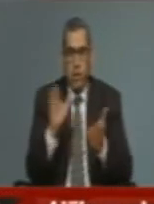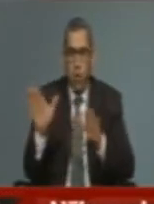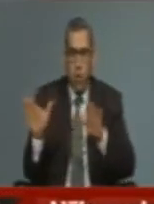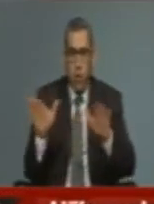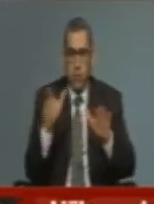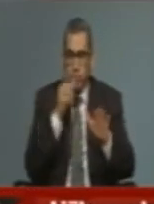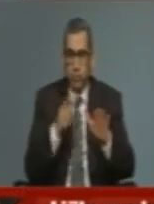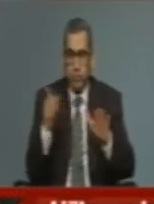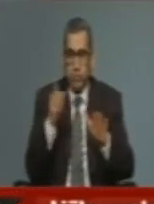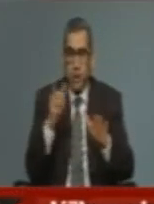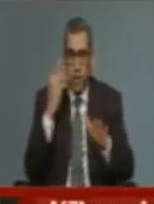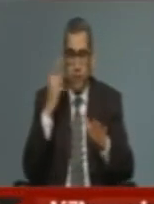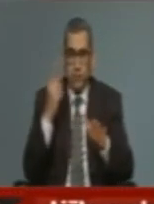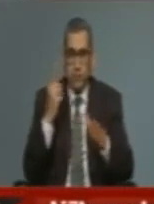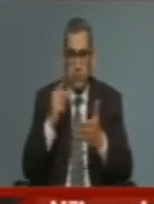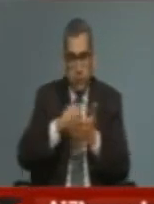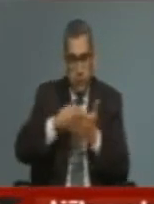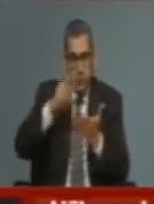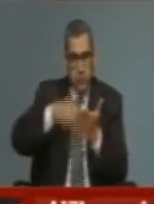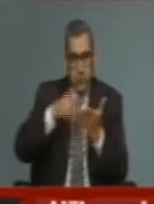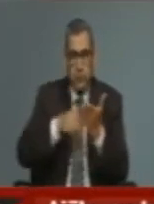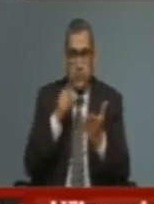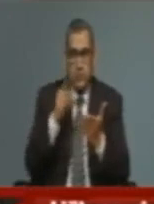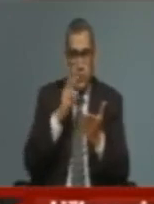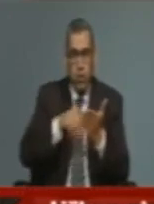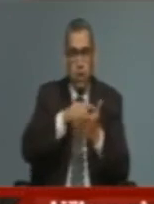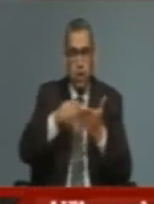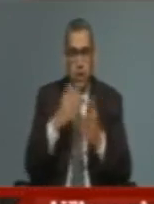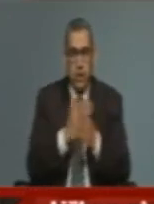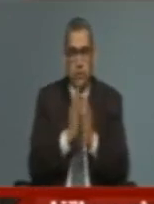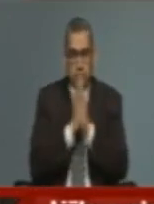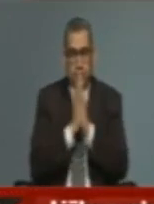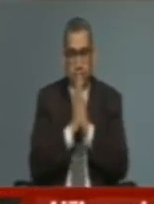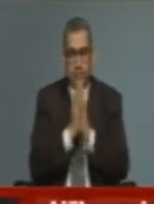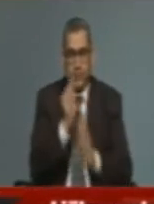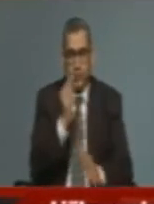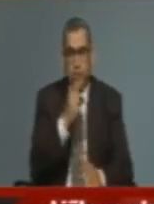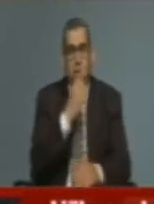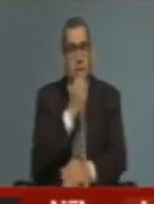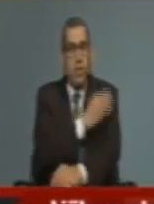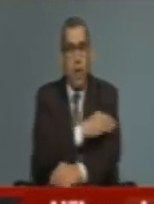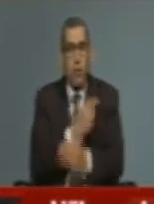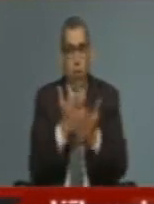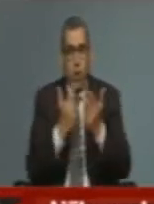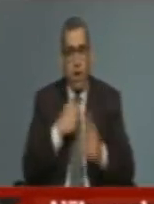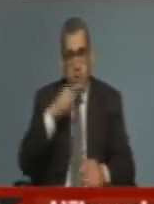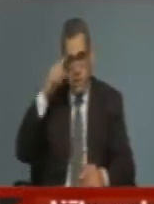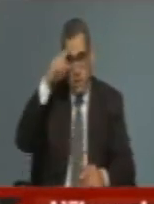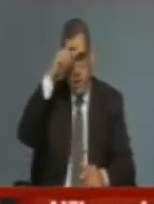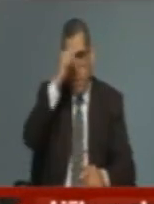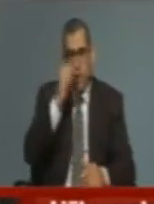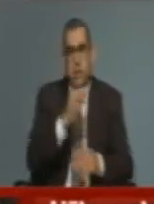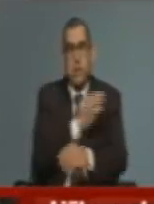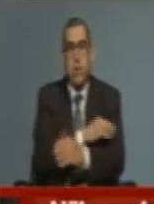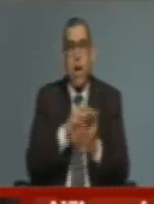اللي هم يعني بيعملوا عليهم الايصالات، ما من فضلك يعني ما تقولي لنا التجربه ديت. اصعب تجربه. لا قولي لي